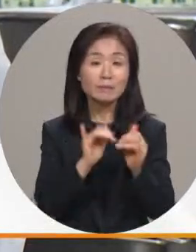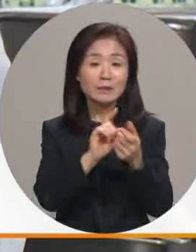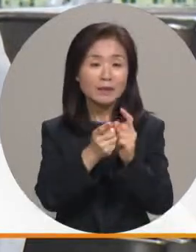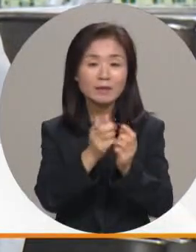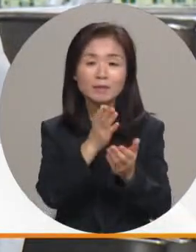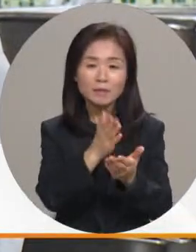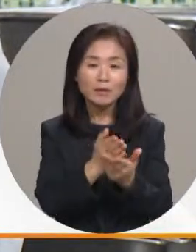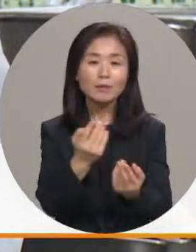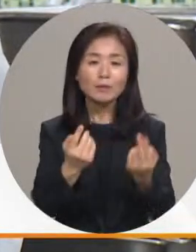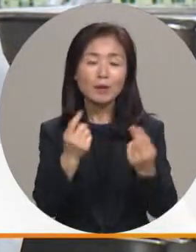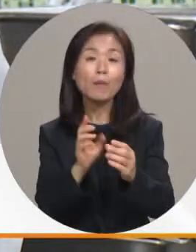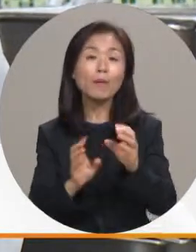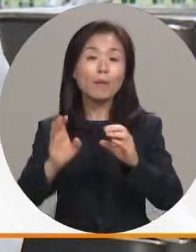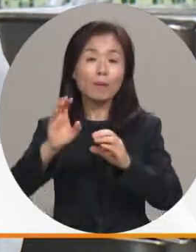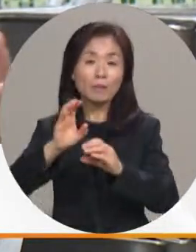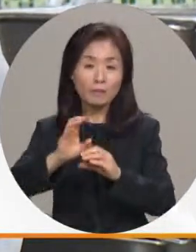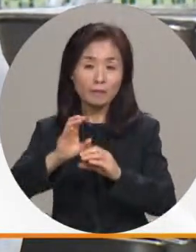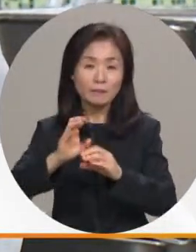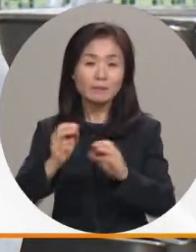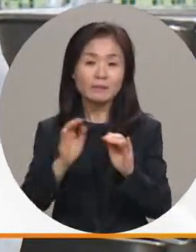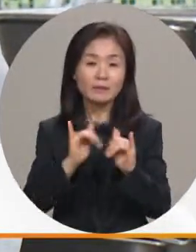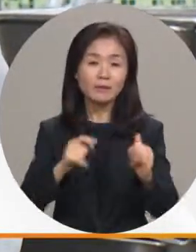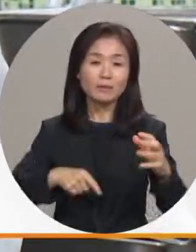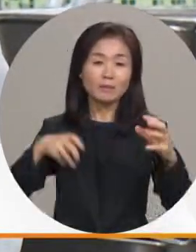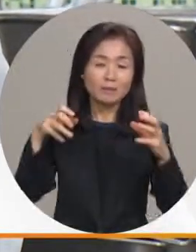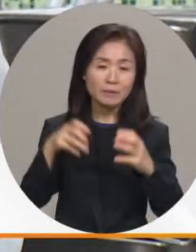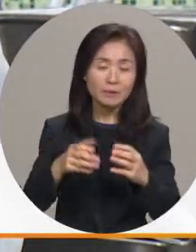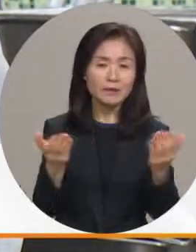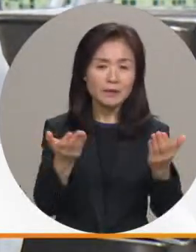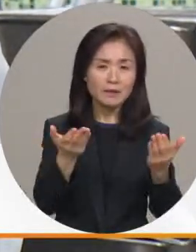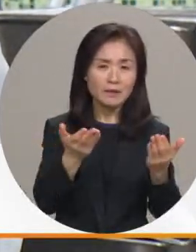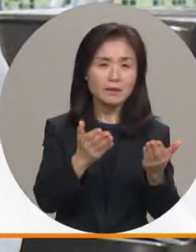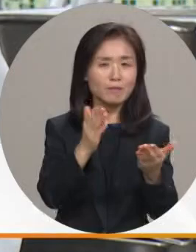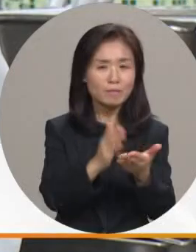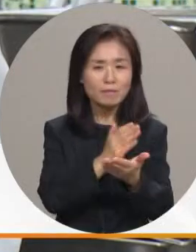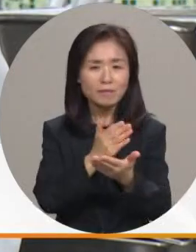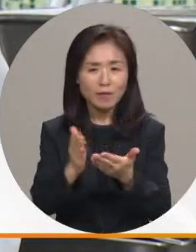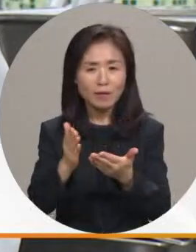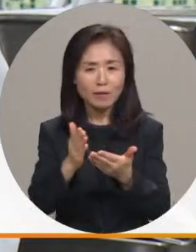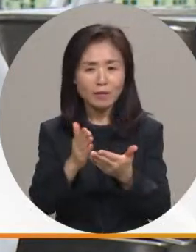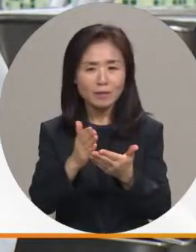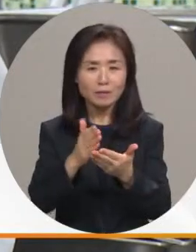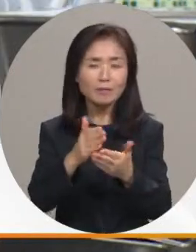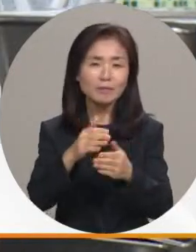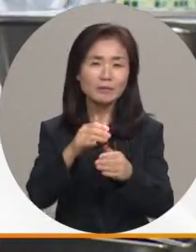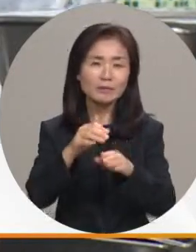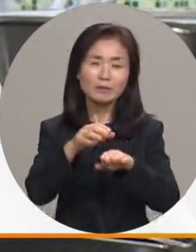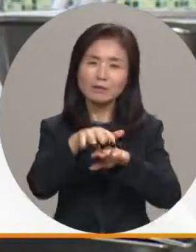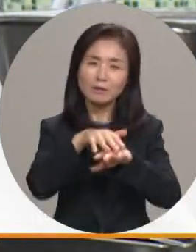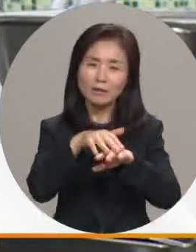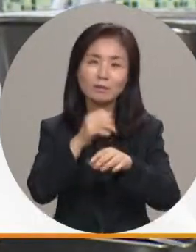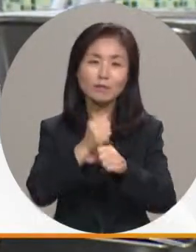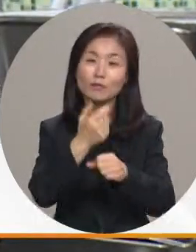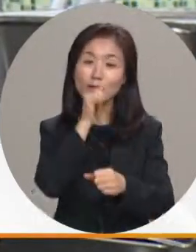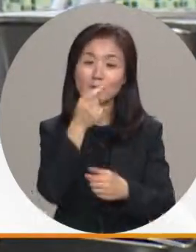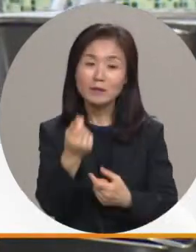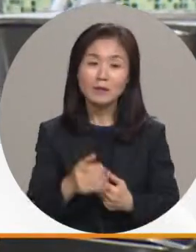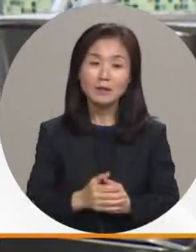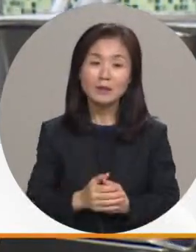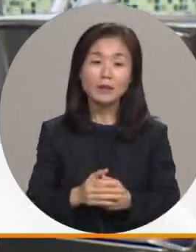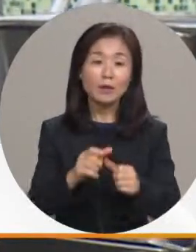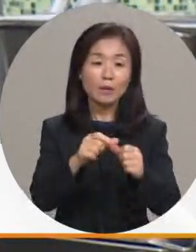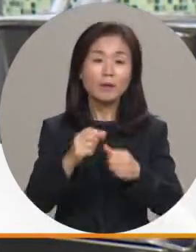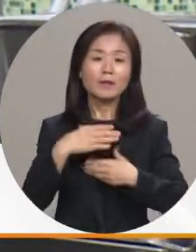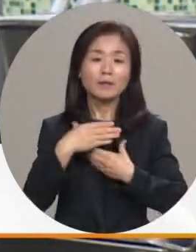좀 보완하는 인간과 협력하는 이런 분업 체계를 할 수 있지 않을까 저희는 그렇게 생각을 하고요. 저희는 이제 고용